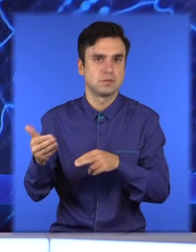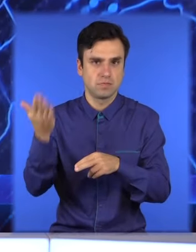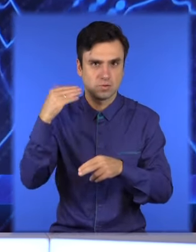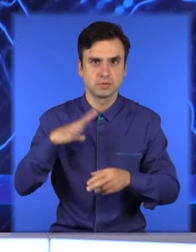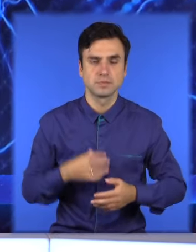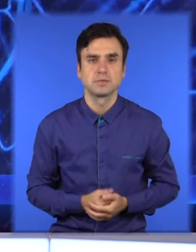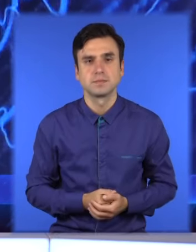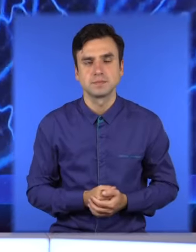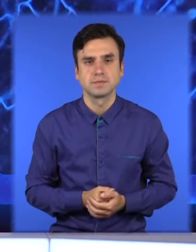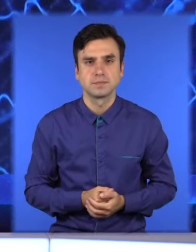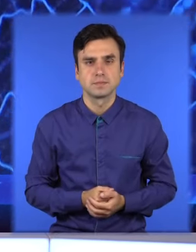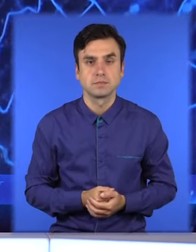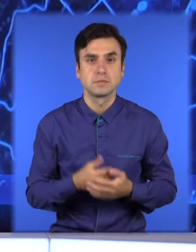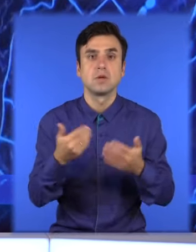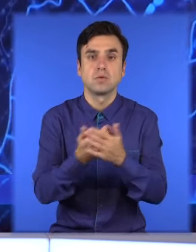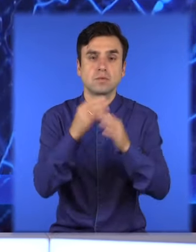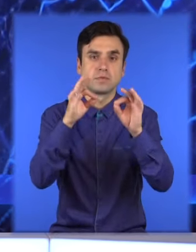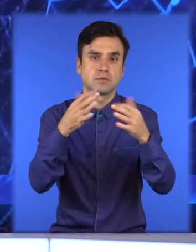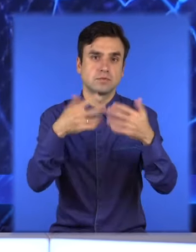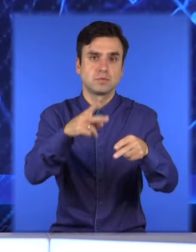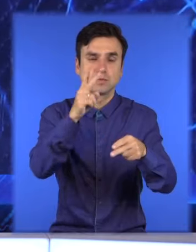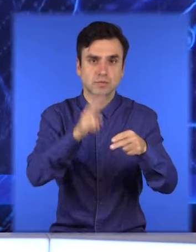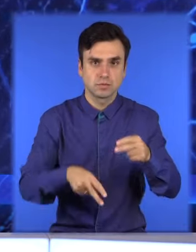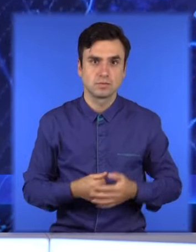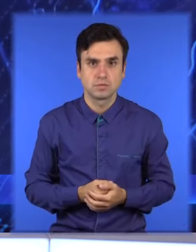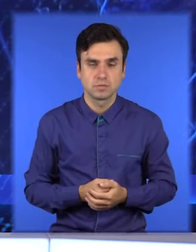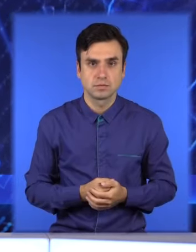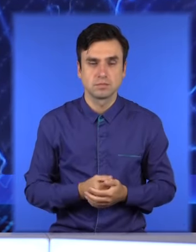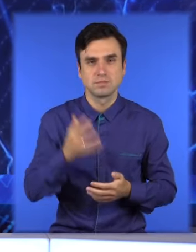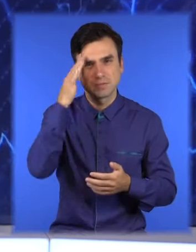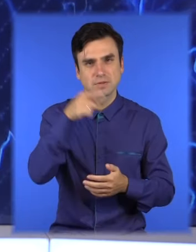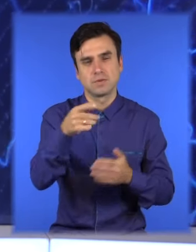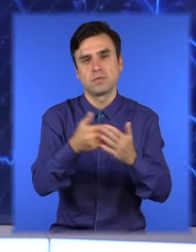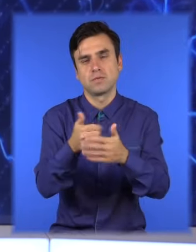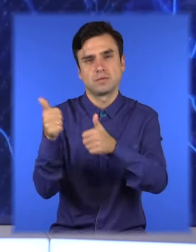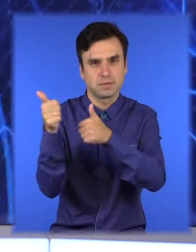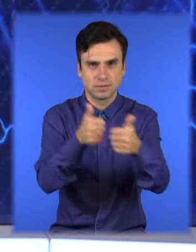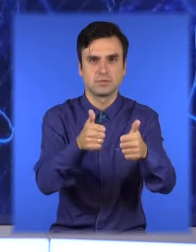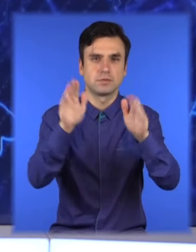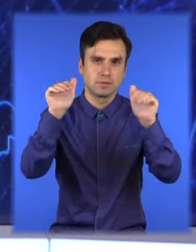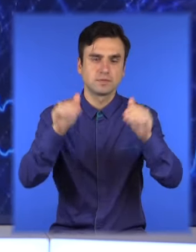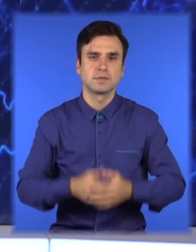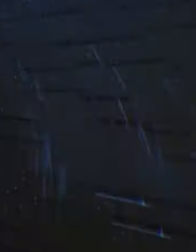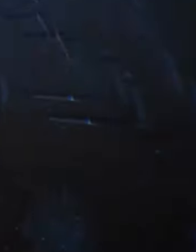розповісти сьогодні. У студії працювала Наталія Болдинська. Гарних вам новин і до зустрічі в ефірі.